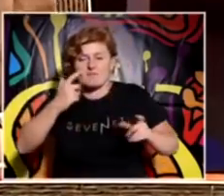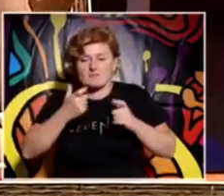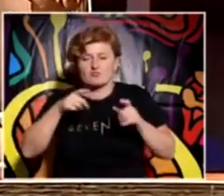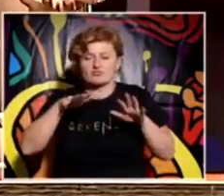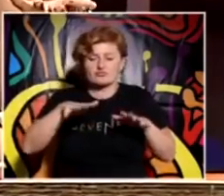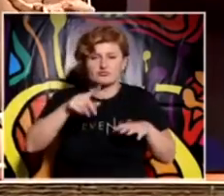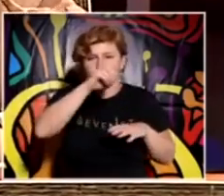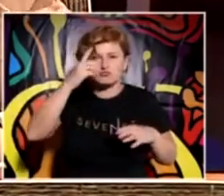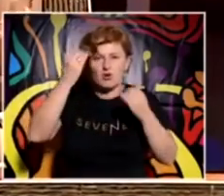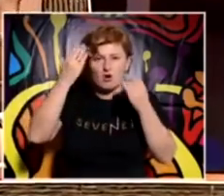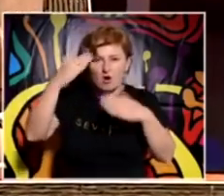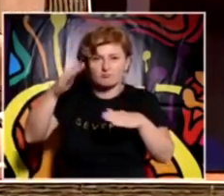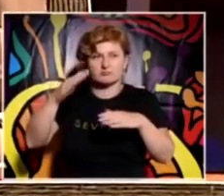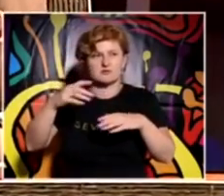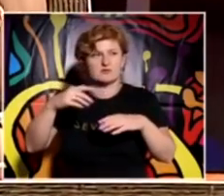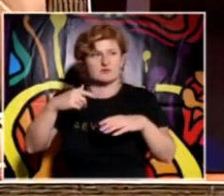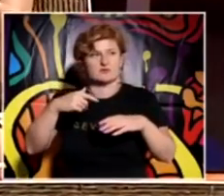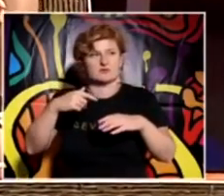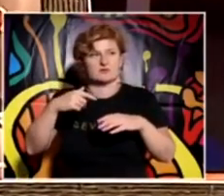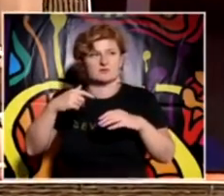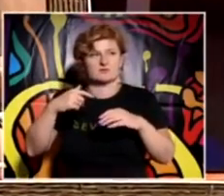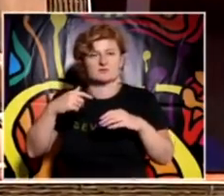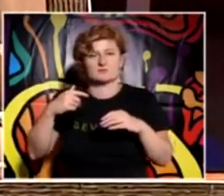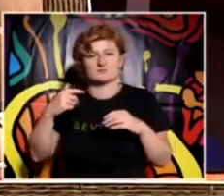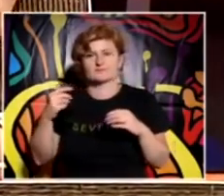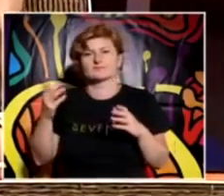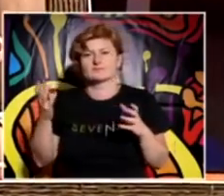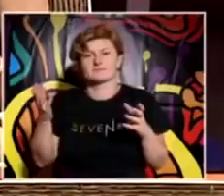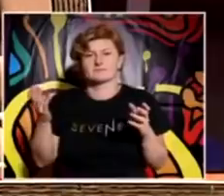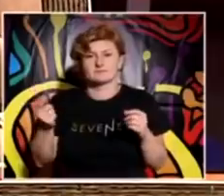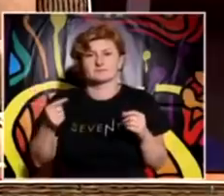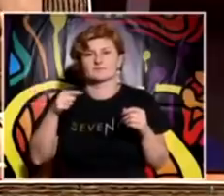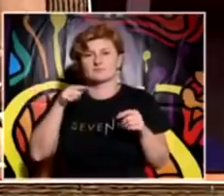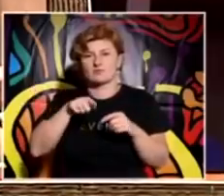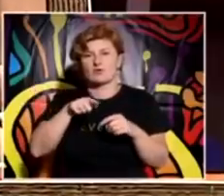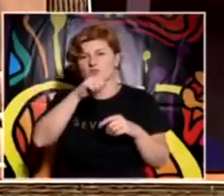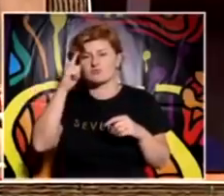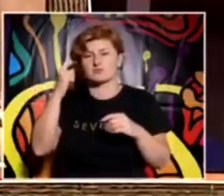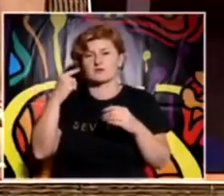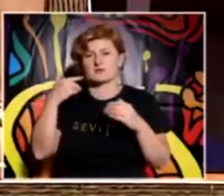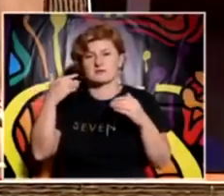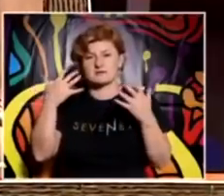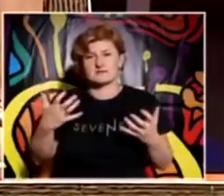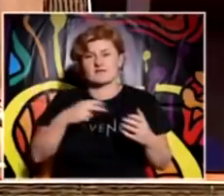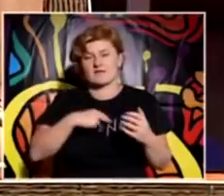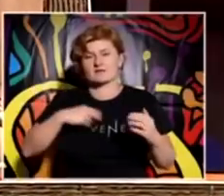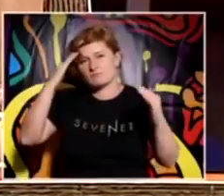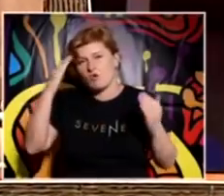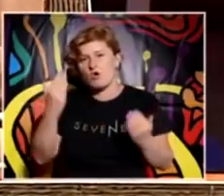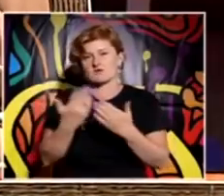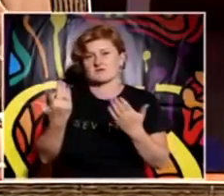ludzi z pozytywnym nastawieniem, to ludzie są też otwarci, też do nas lgną, chcą nas poznać.